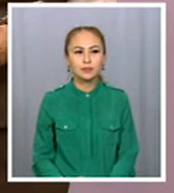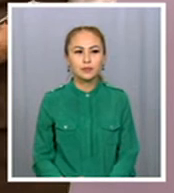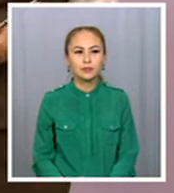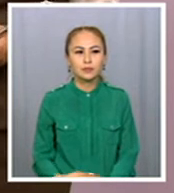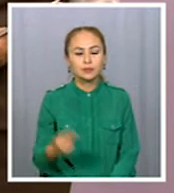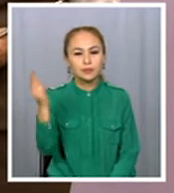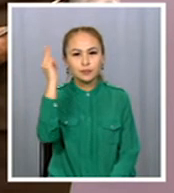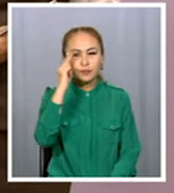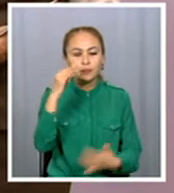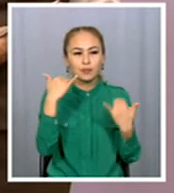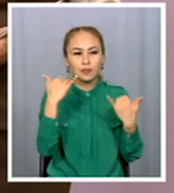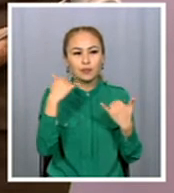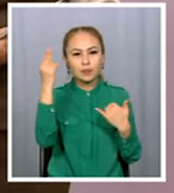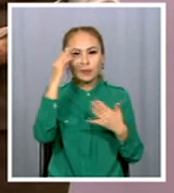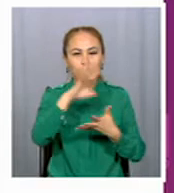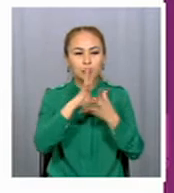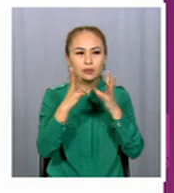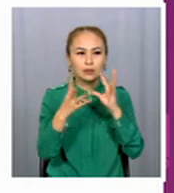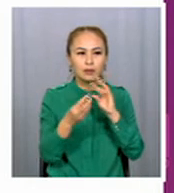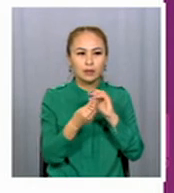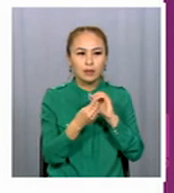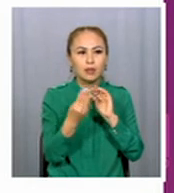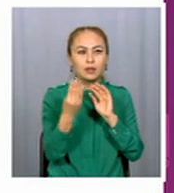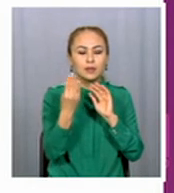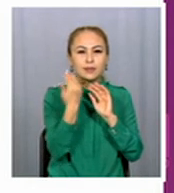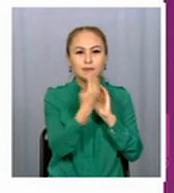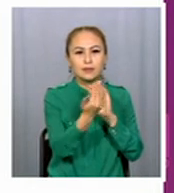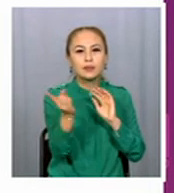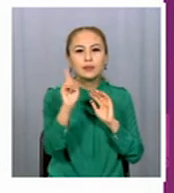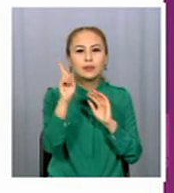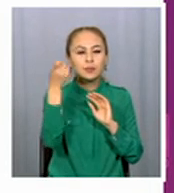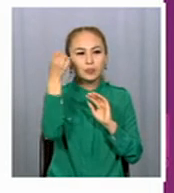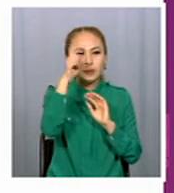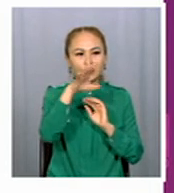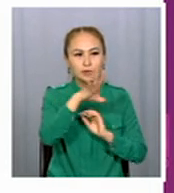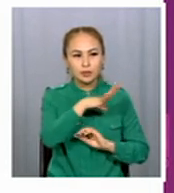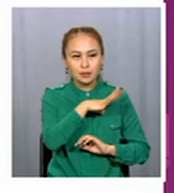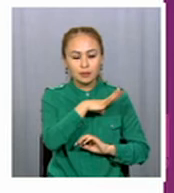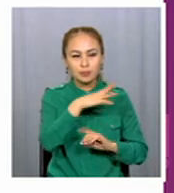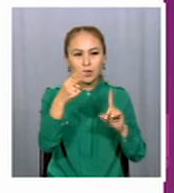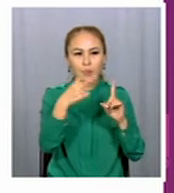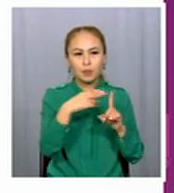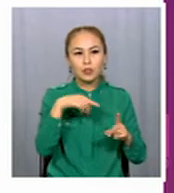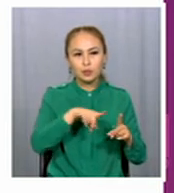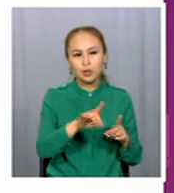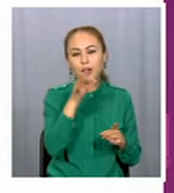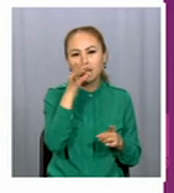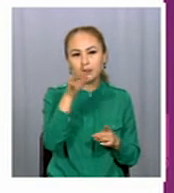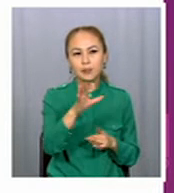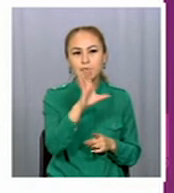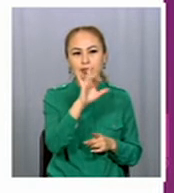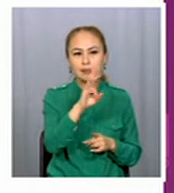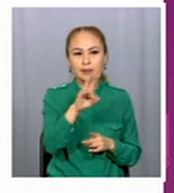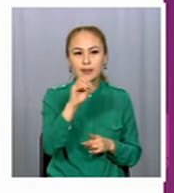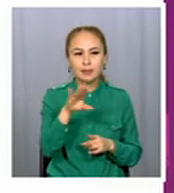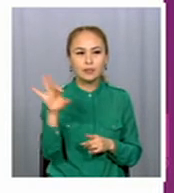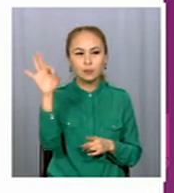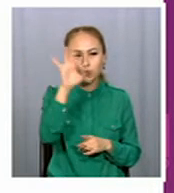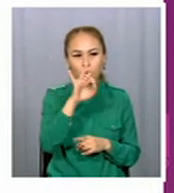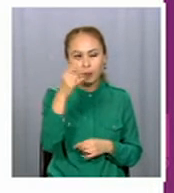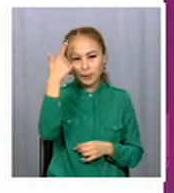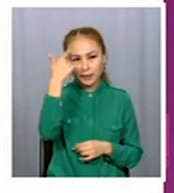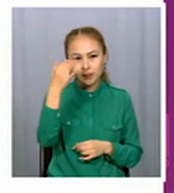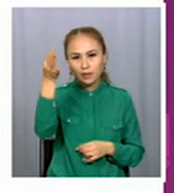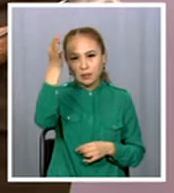Оқушылар, бүгінгі сабақты қорытындылайық. Сендер нені білдіңдер? Мәтіннің мазмұнын айтып, сінесім